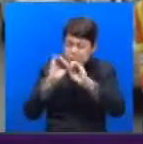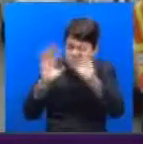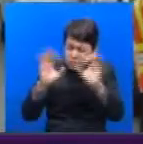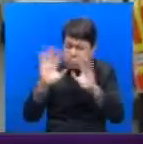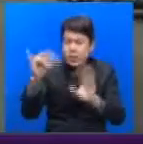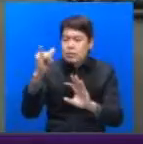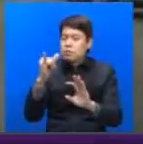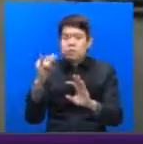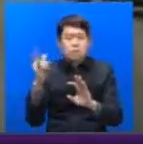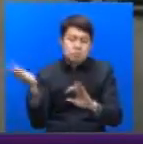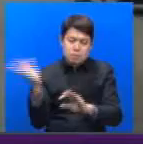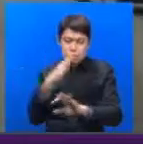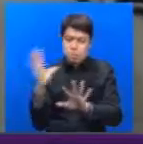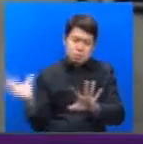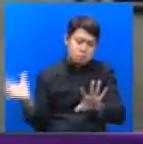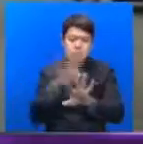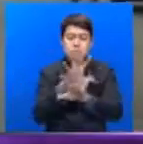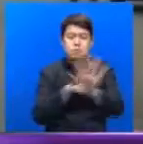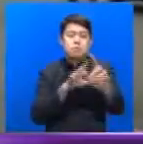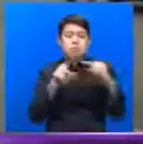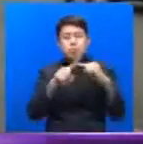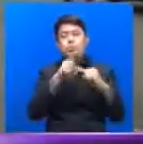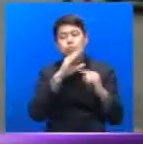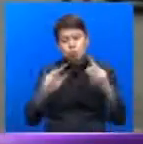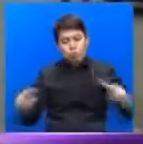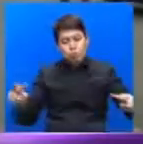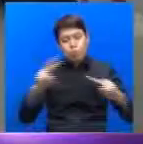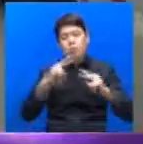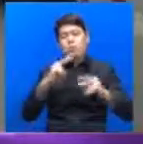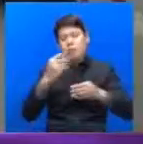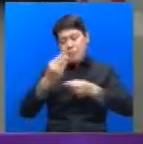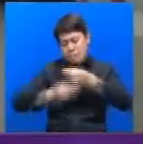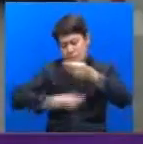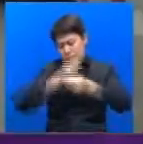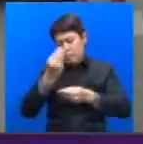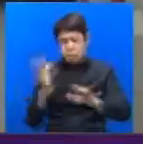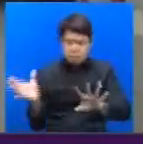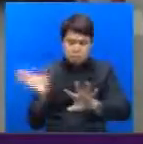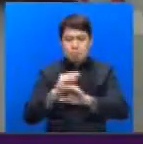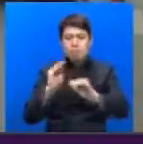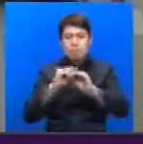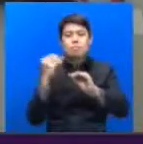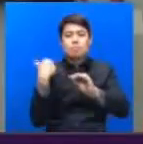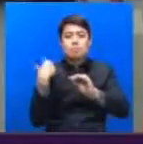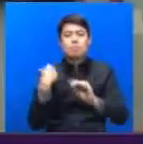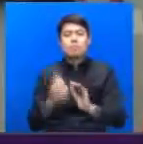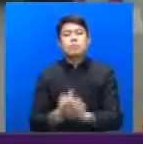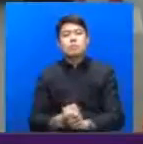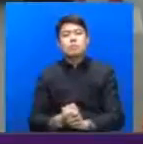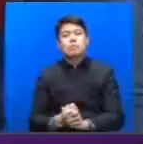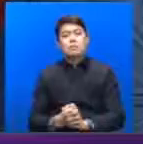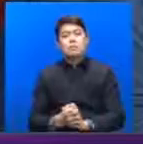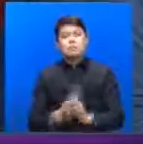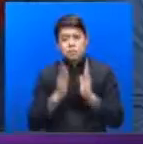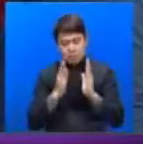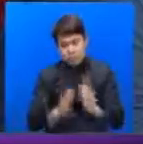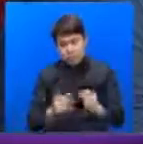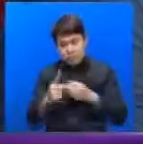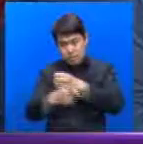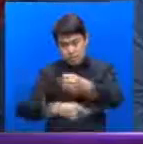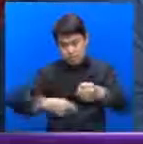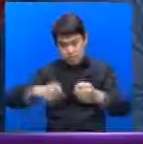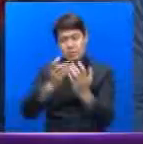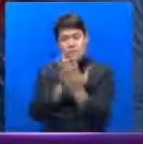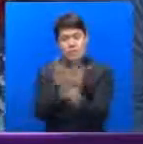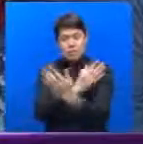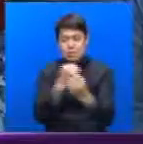เจนจะเดินทางไปร่วมชุมนุมกับชาวนาที่กระทรวงพาณิชย์ต่อไปทางด้านของชาวนาภาคตะวันตกยัง